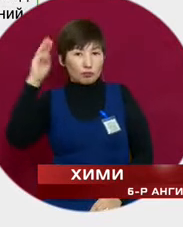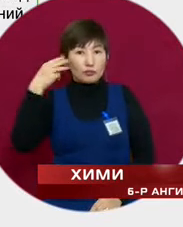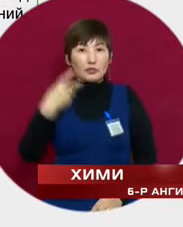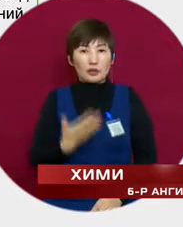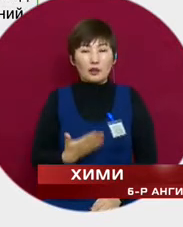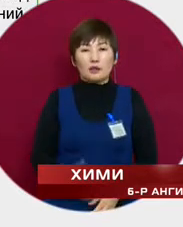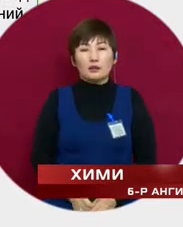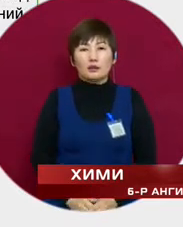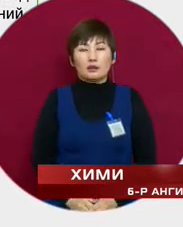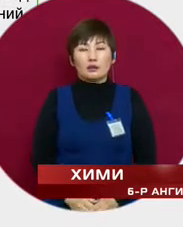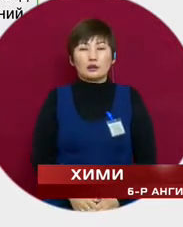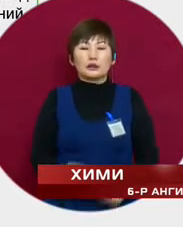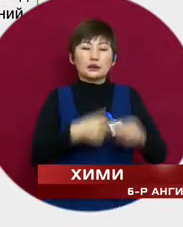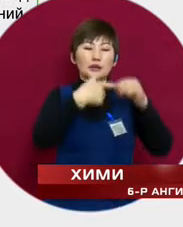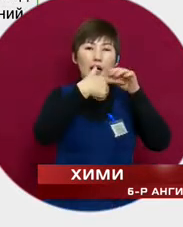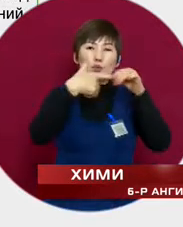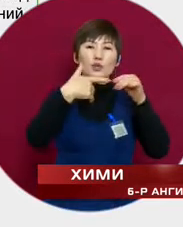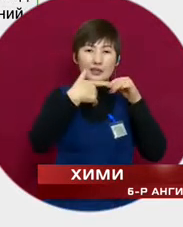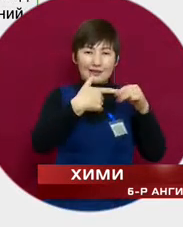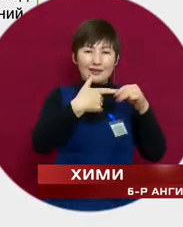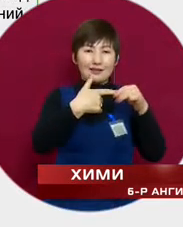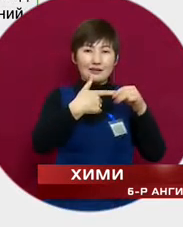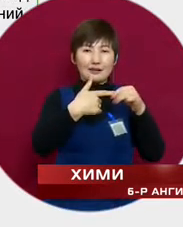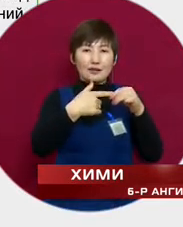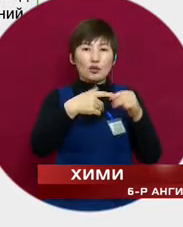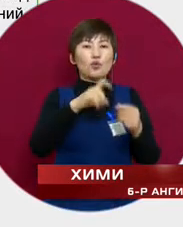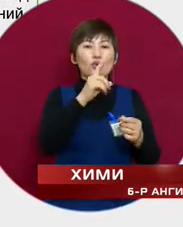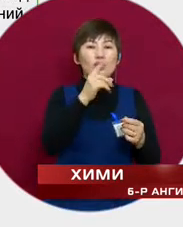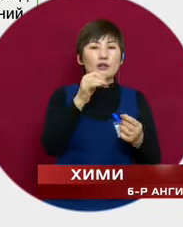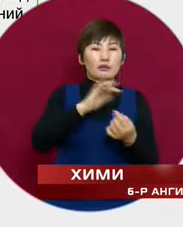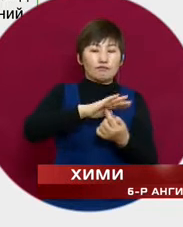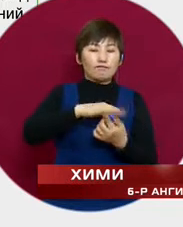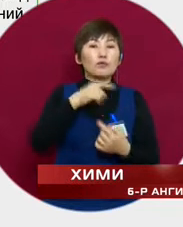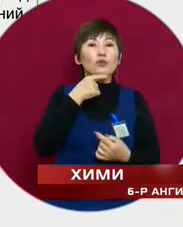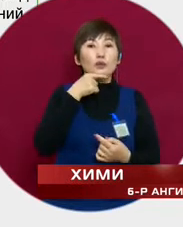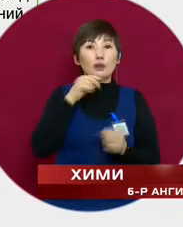санцгаагаарай. За, лакмусын цаас нь хүчлэг орчинд улаан өнгөтэй болдог.